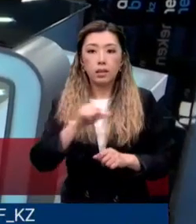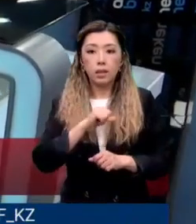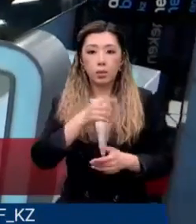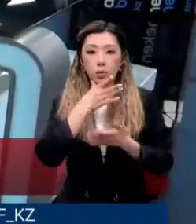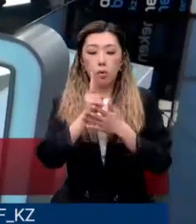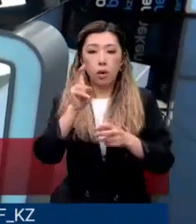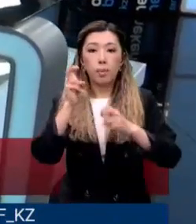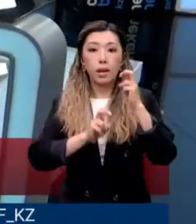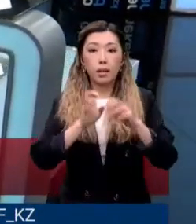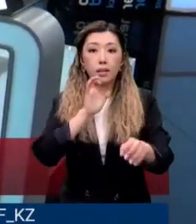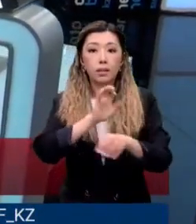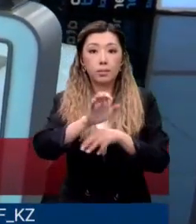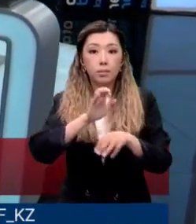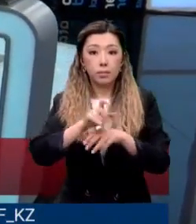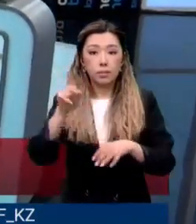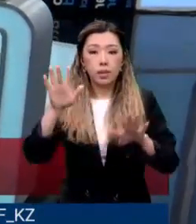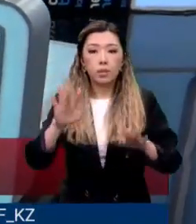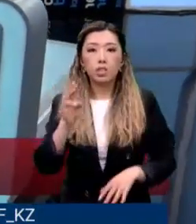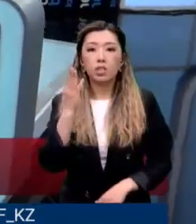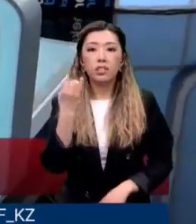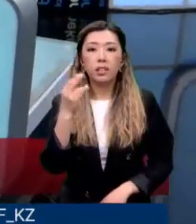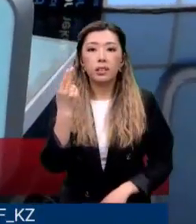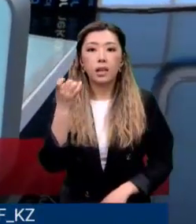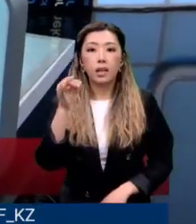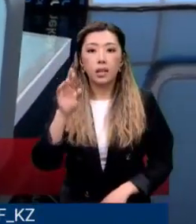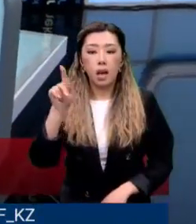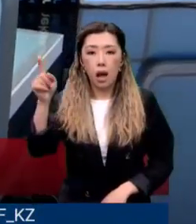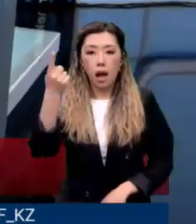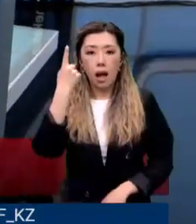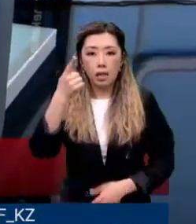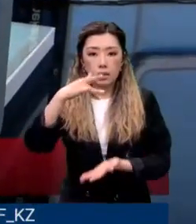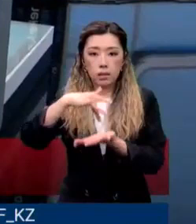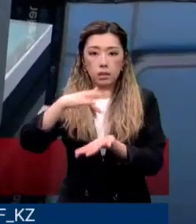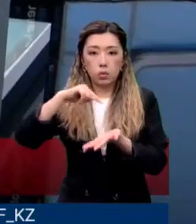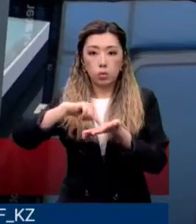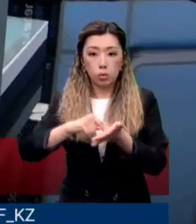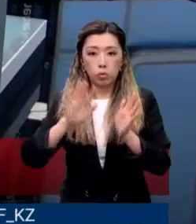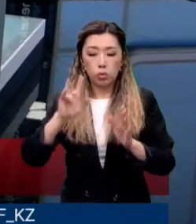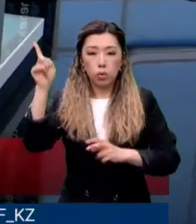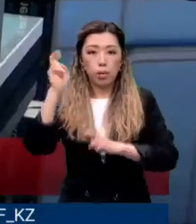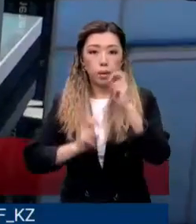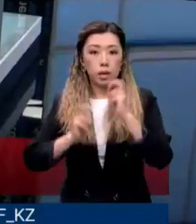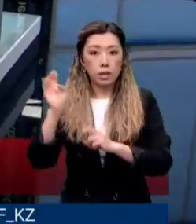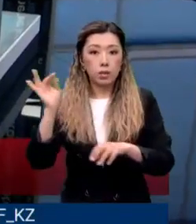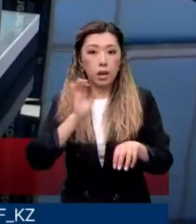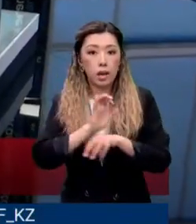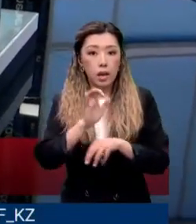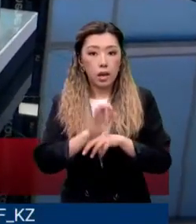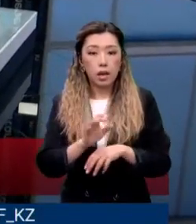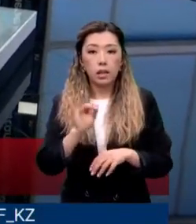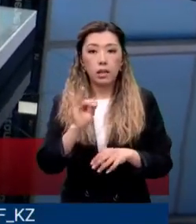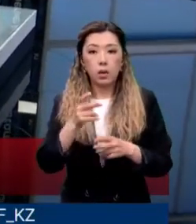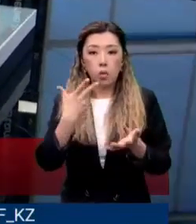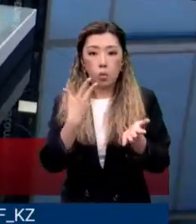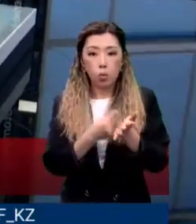производитель, это компания Novartis, она находится в Швейцарии, и это единственный производитель этого препарата. И укол готовится